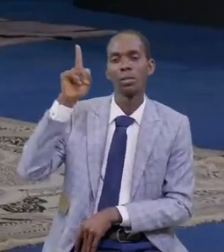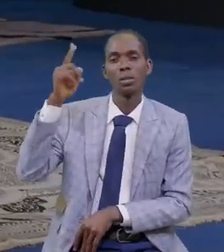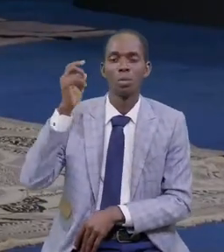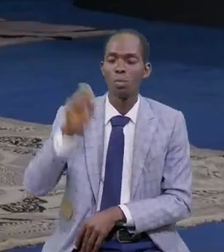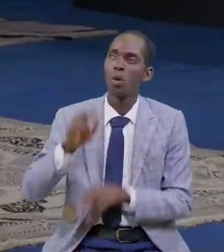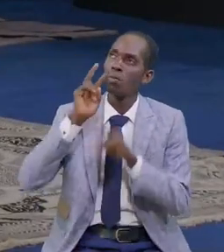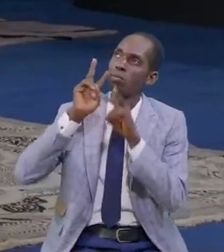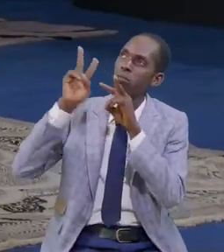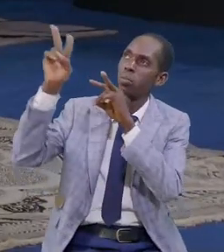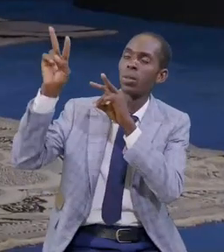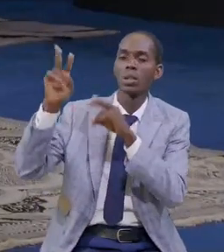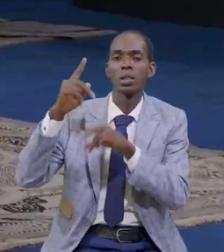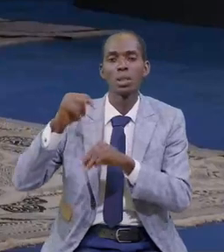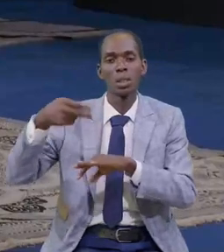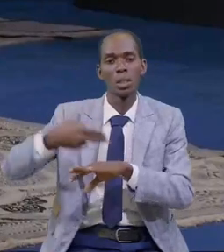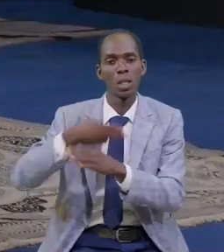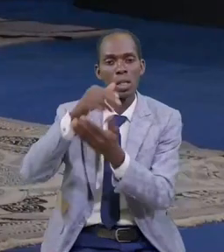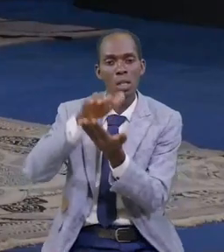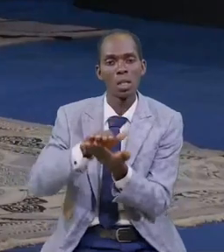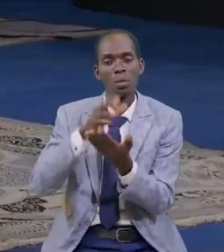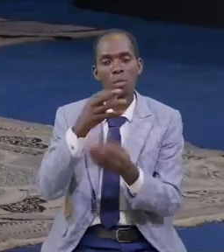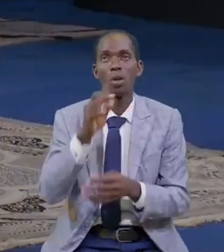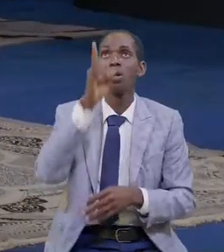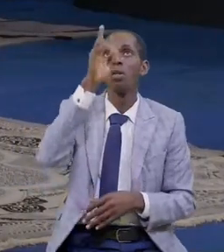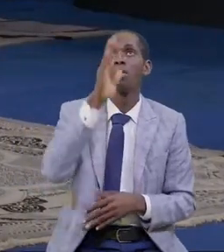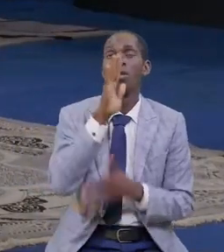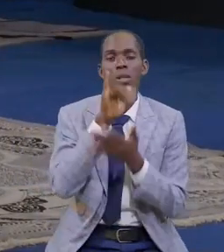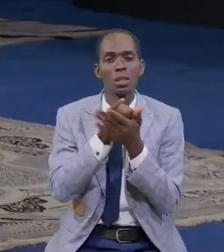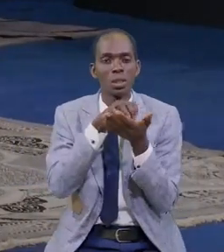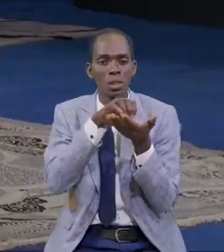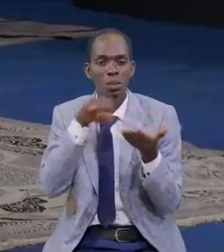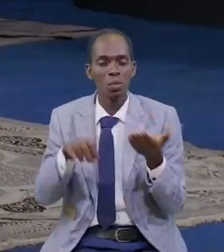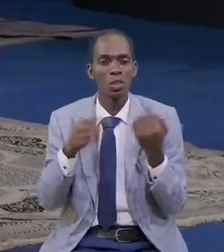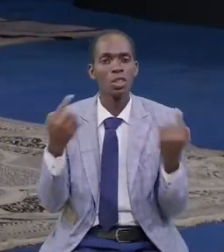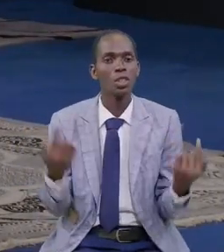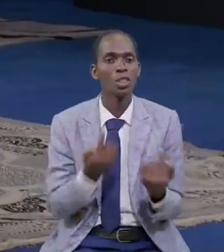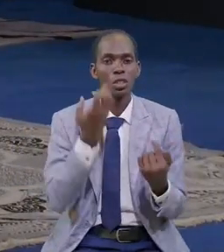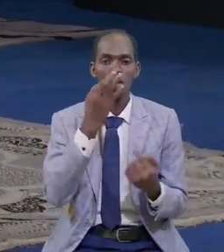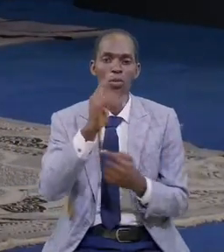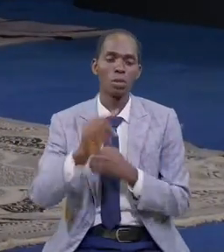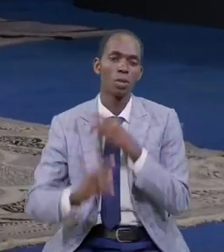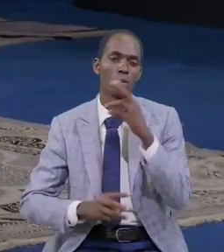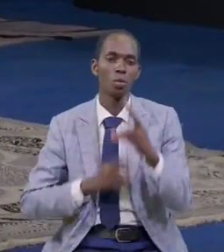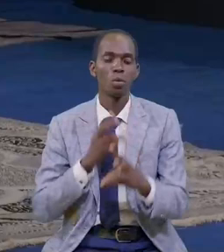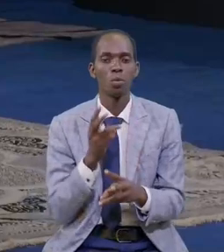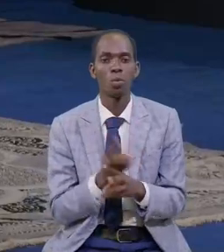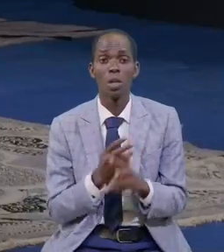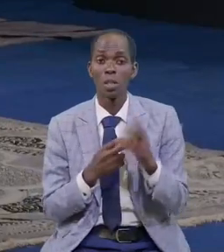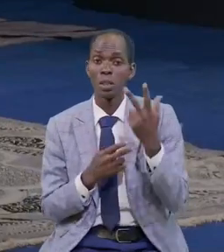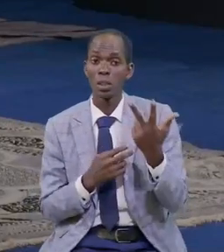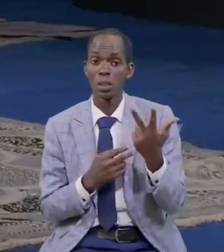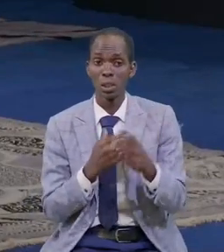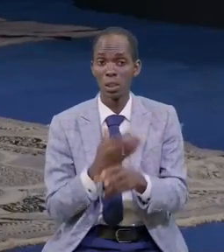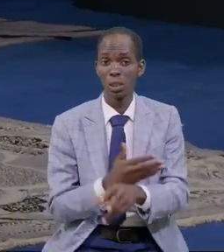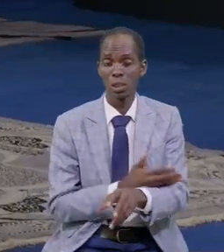voici l'Agneau de Dieu qui ôte le péché du monde nous allons voir